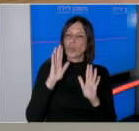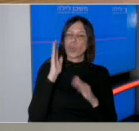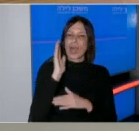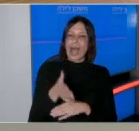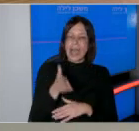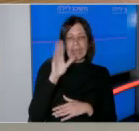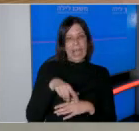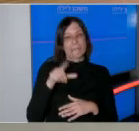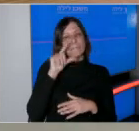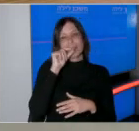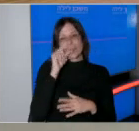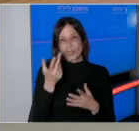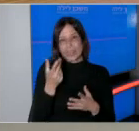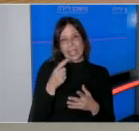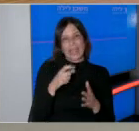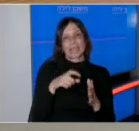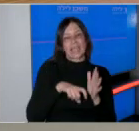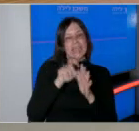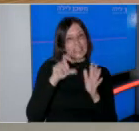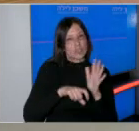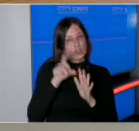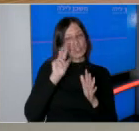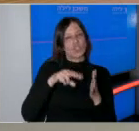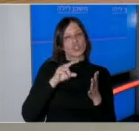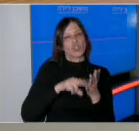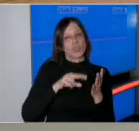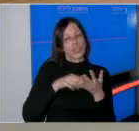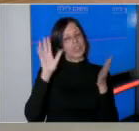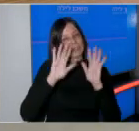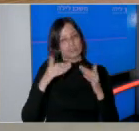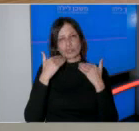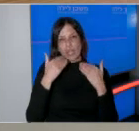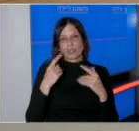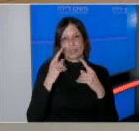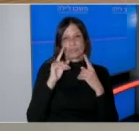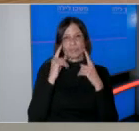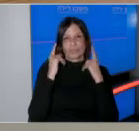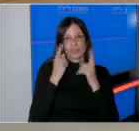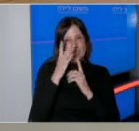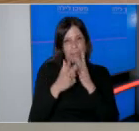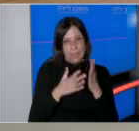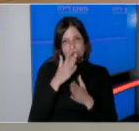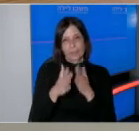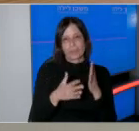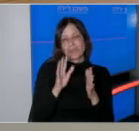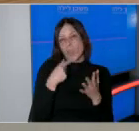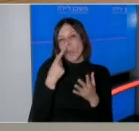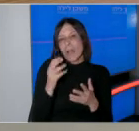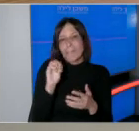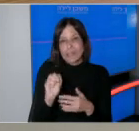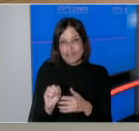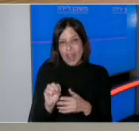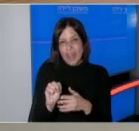גם בטוויטר למי שרוצה, באינסטוש, יש לנו תמונות, סרטונים ועוד. תודה ליוסף התנמי על תרגום לשפת הסימנים, ואיך אומר